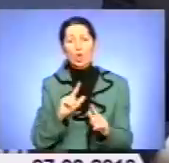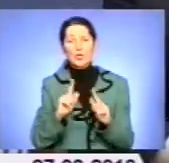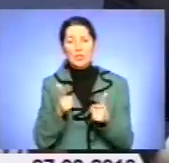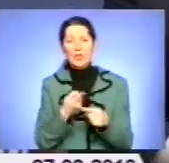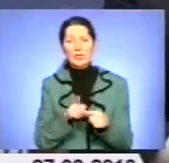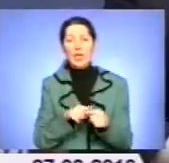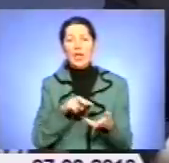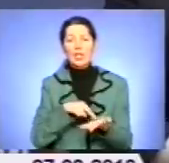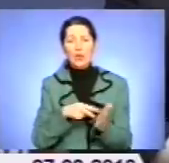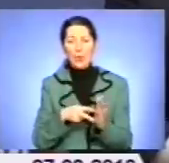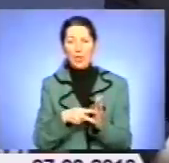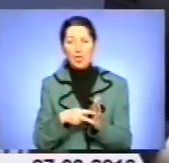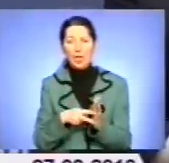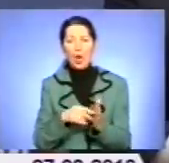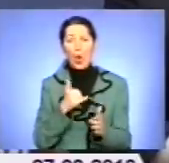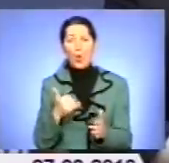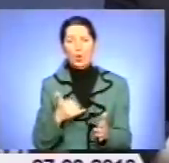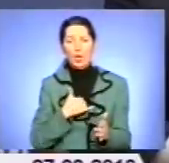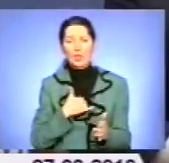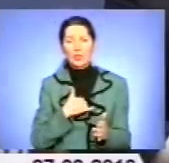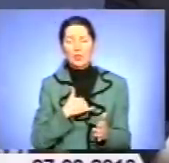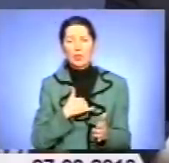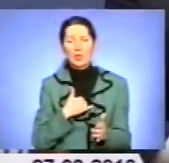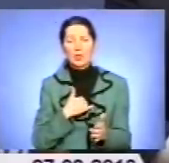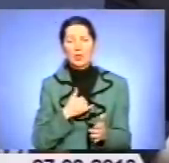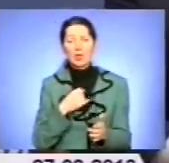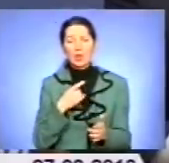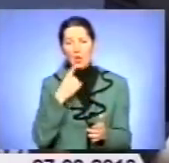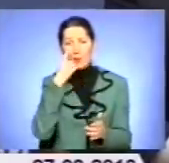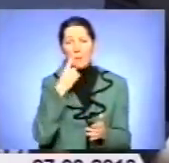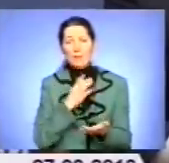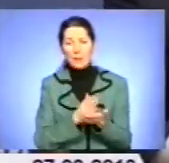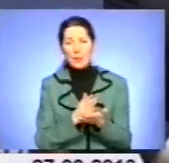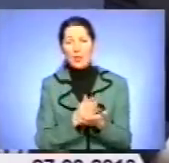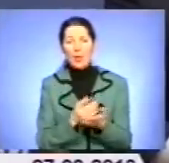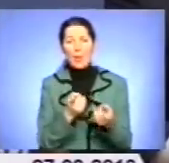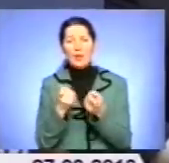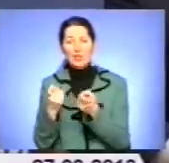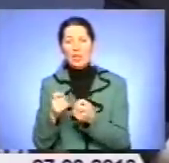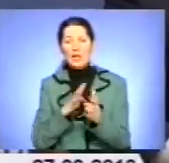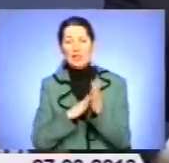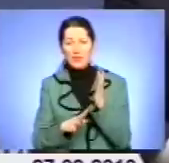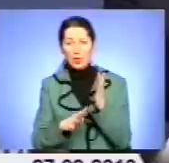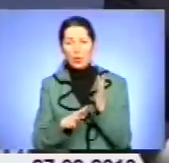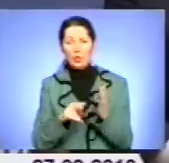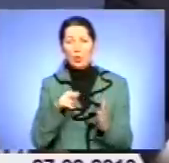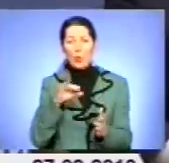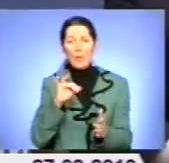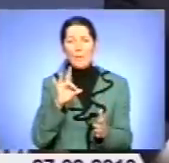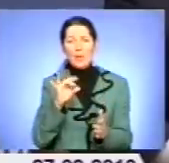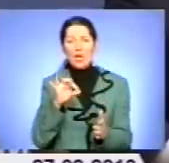плана у нас предусмотрено привлечение 90 пиротехнических расчетов нашей